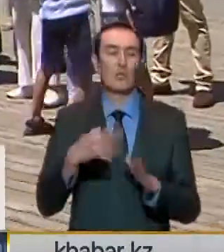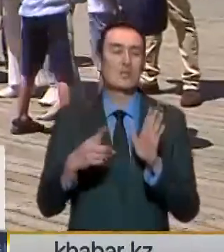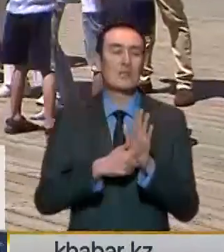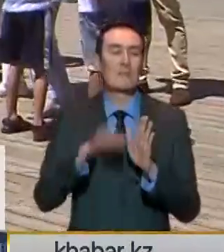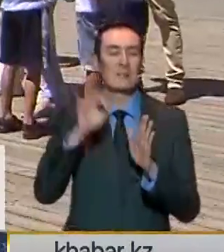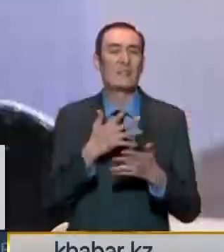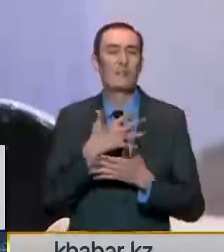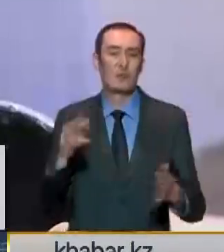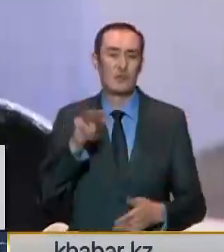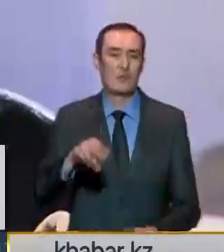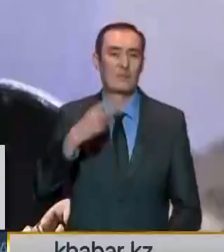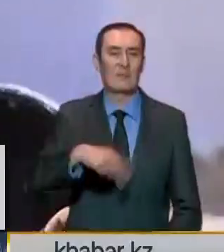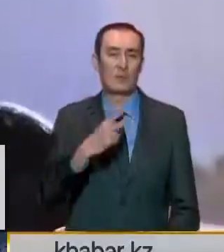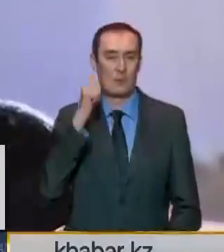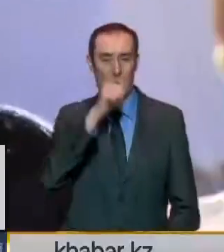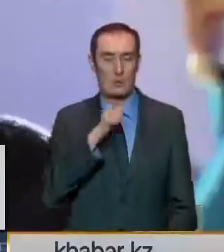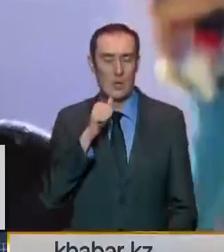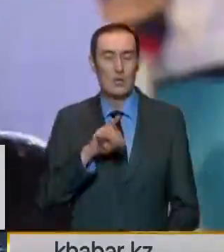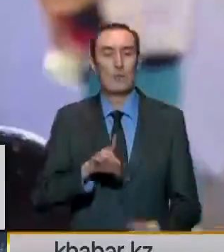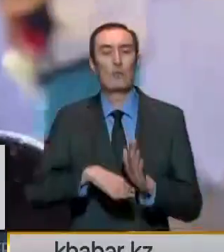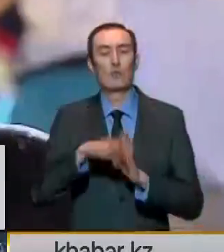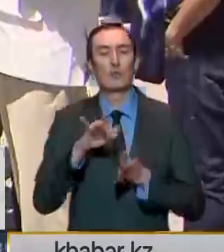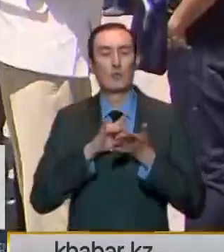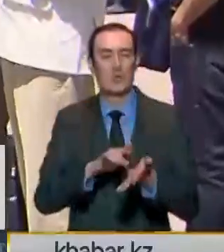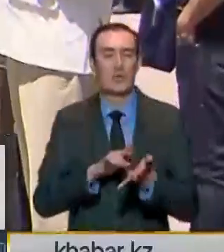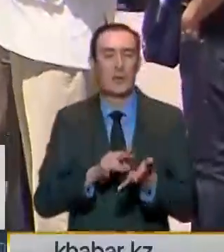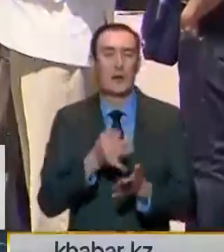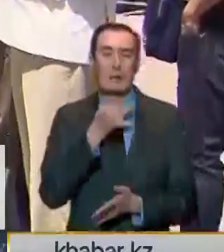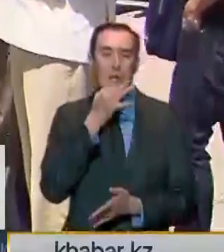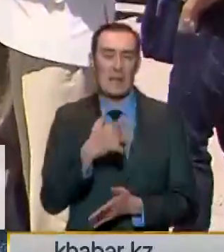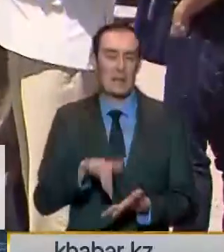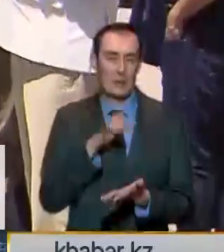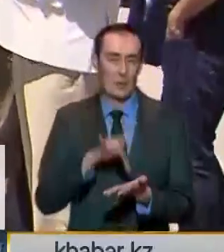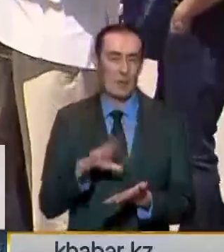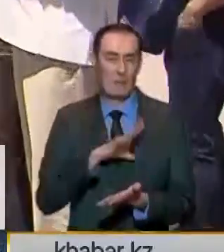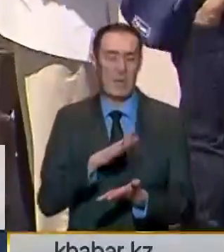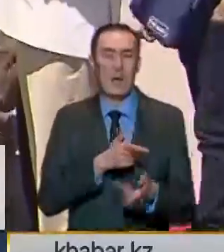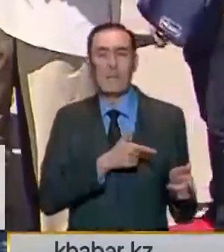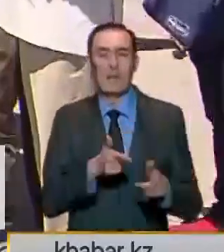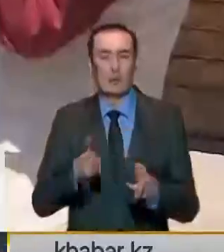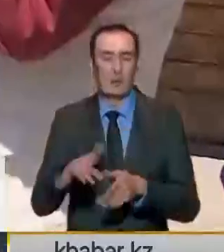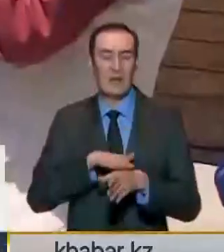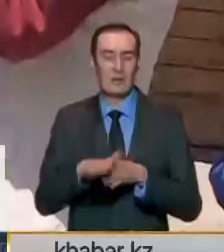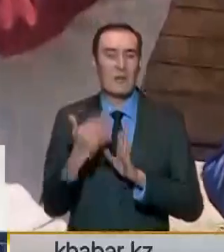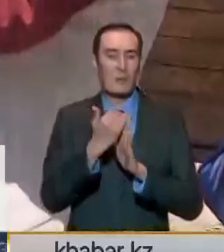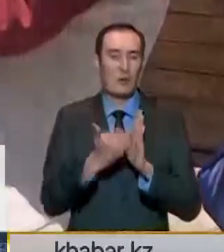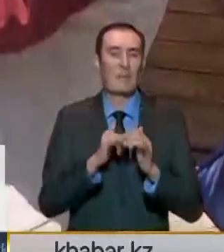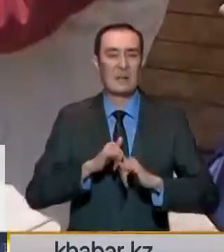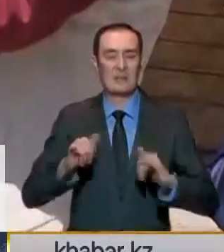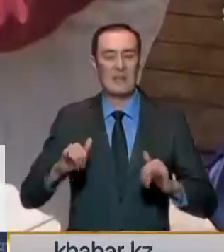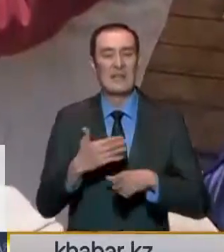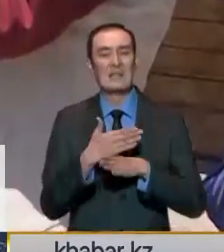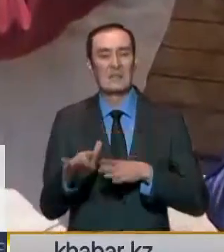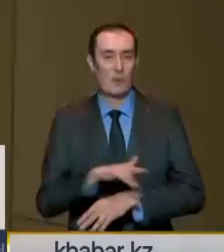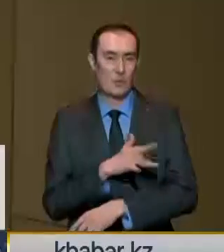47% больше, чем в 2022 году. Для улучшения туристической привлекательности города также была разработана и реализована программа развития сферы